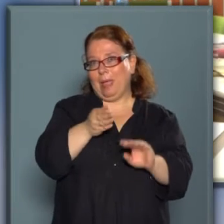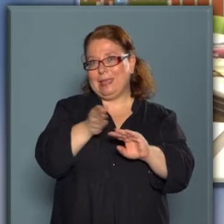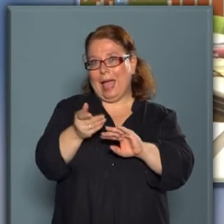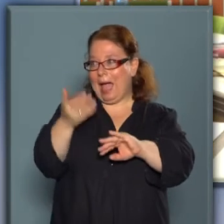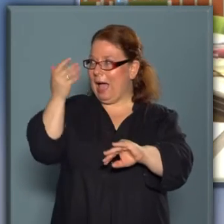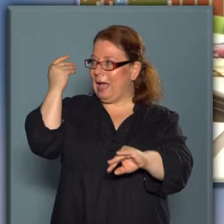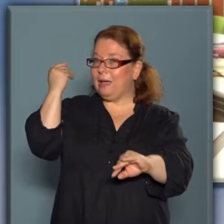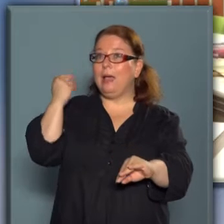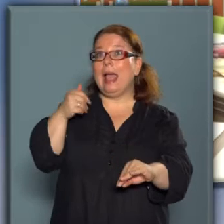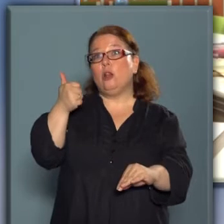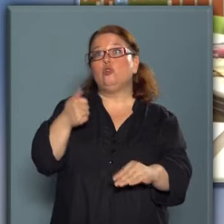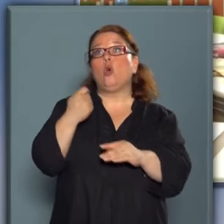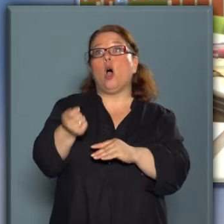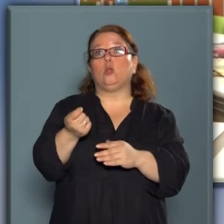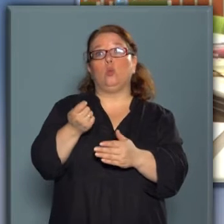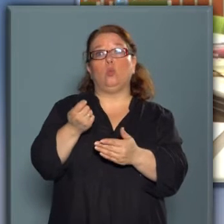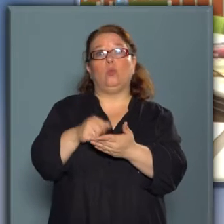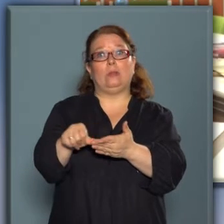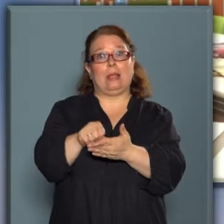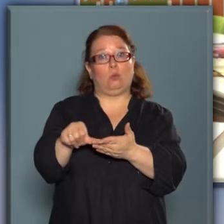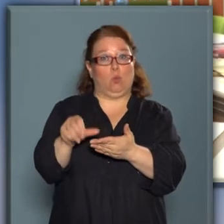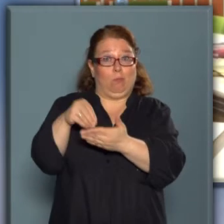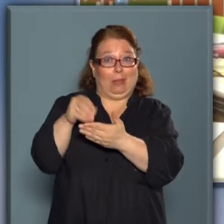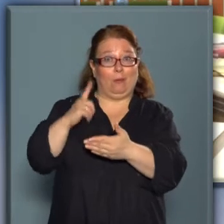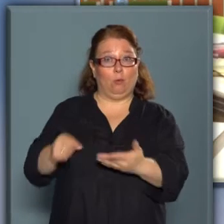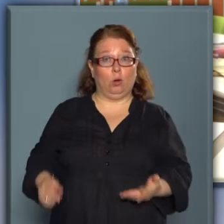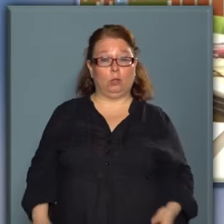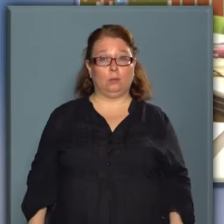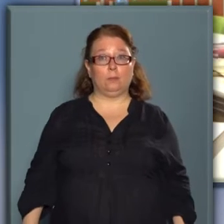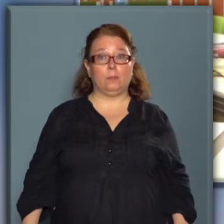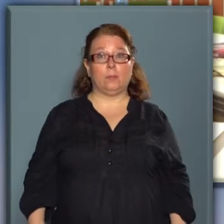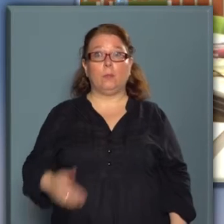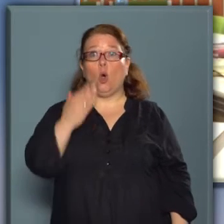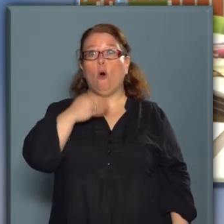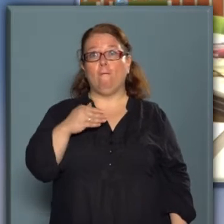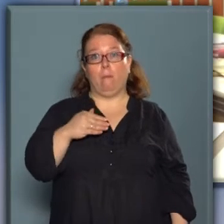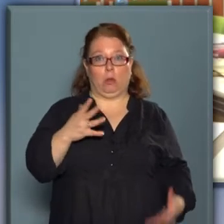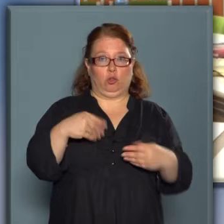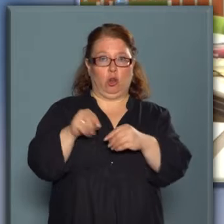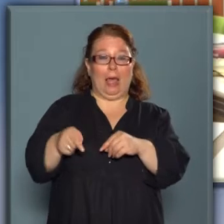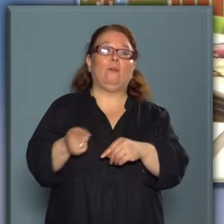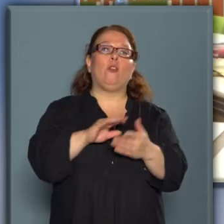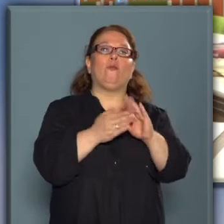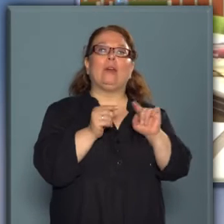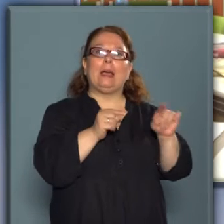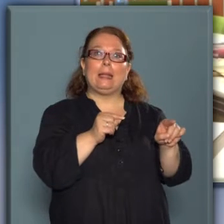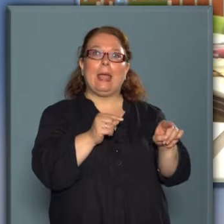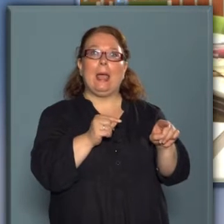egyik ága az első adófizetők között volt. Ugye a Hoffmannok, vagy a